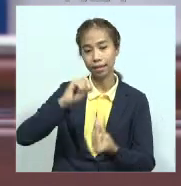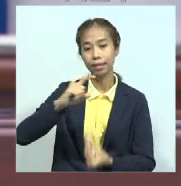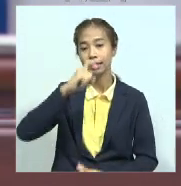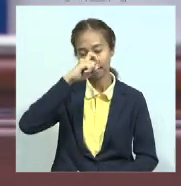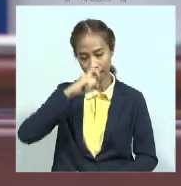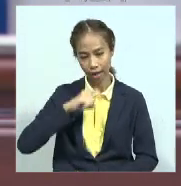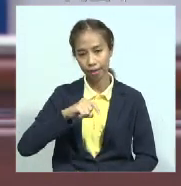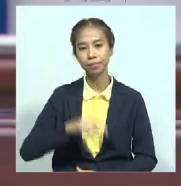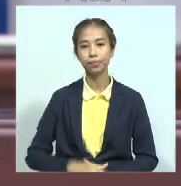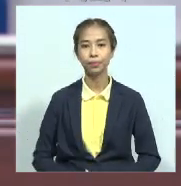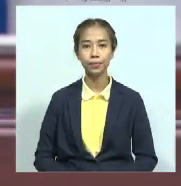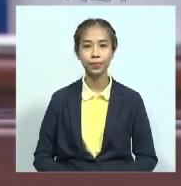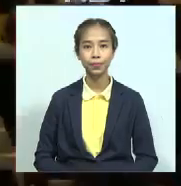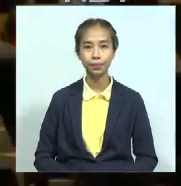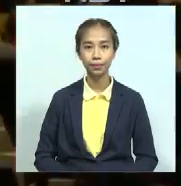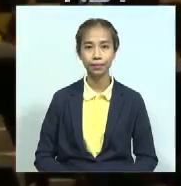งค่ะ